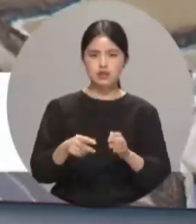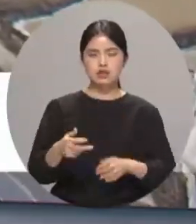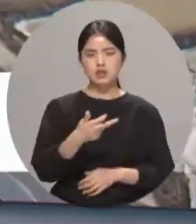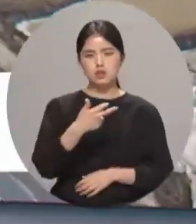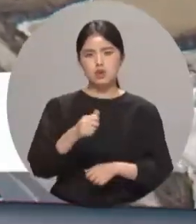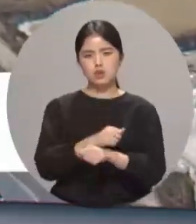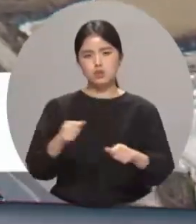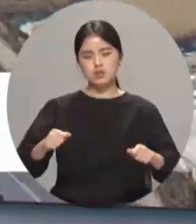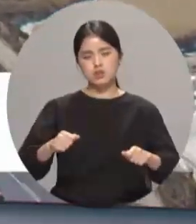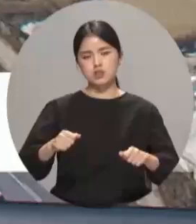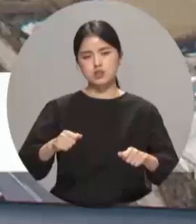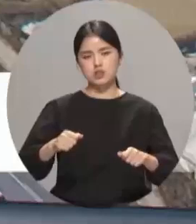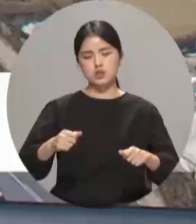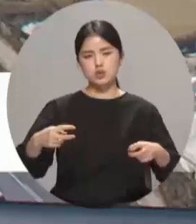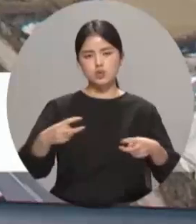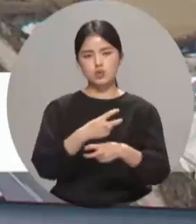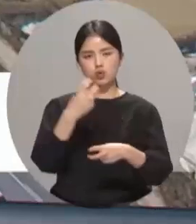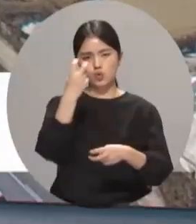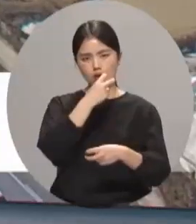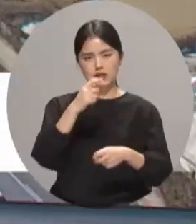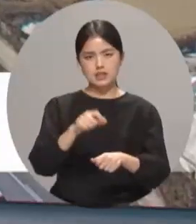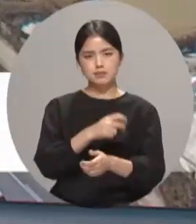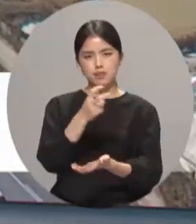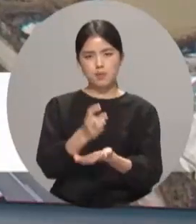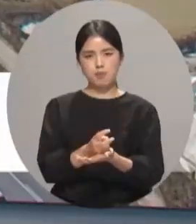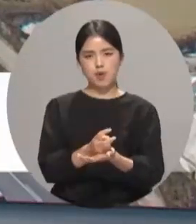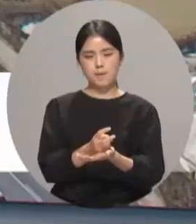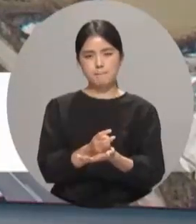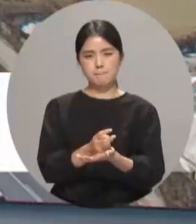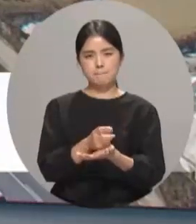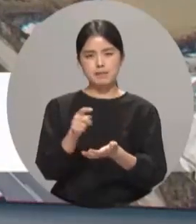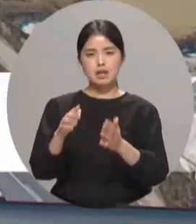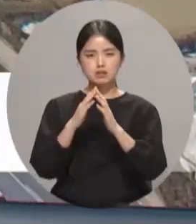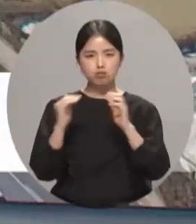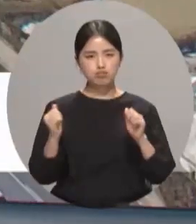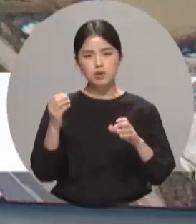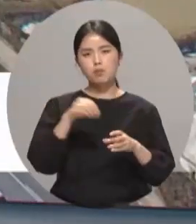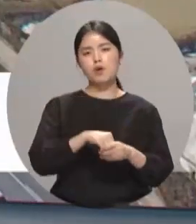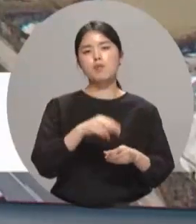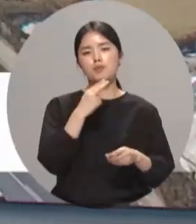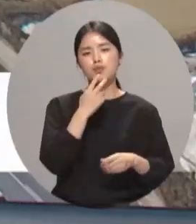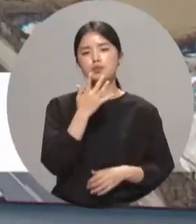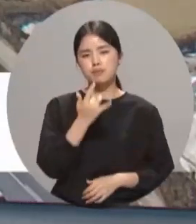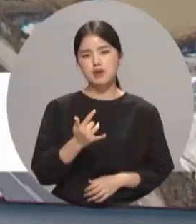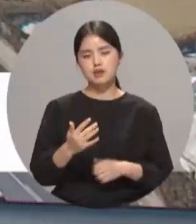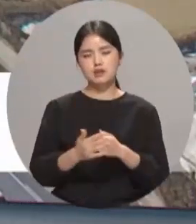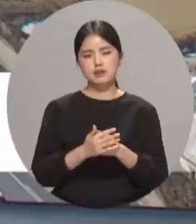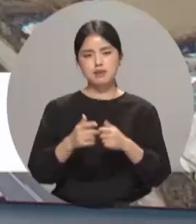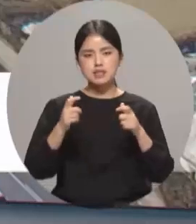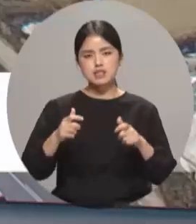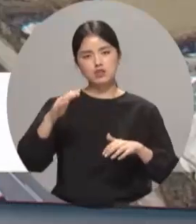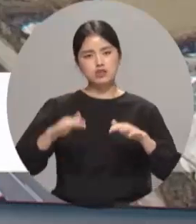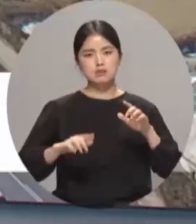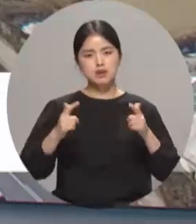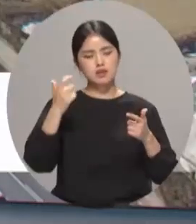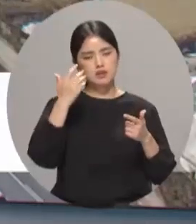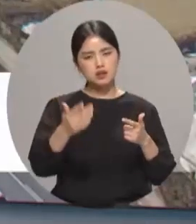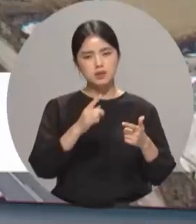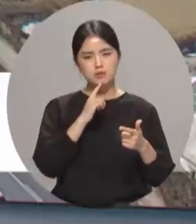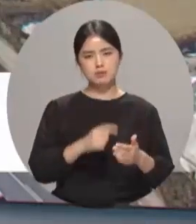대도시권 광역교통관리에 관한 특별법 적용 대상에서 전북은 빠지면서 지역차별이라는 반발이 이어지고